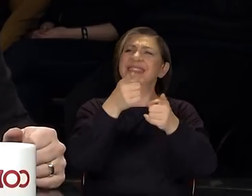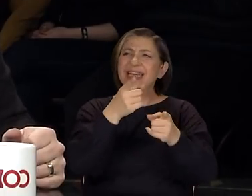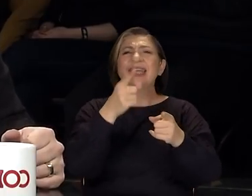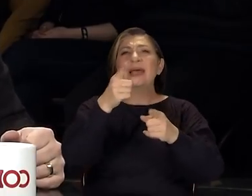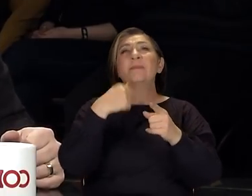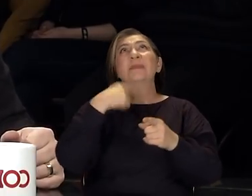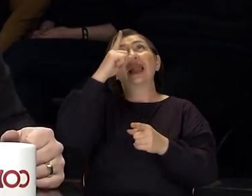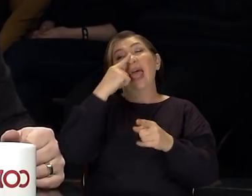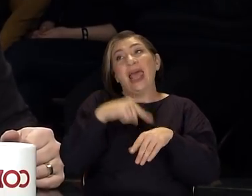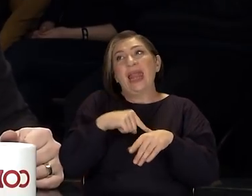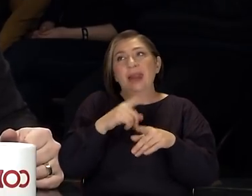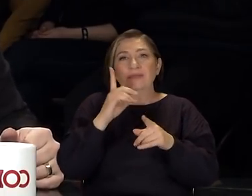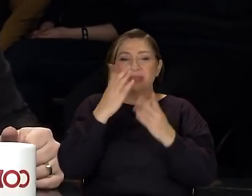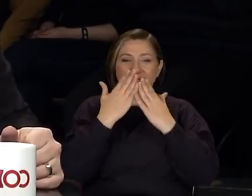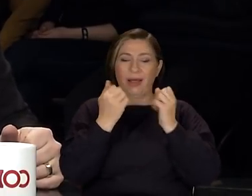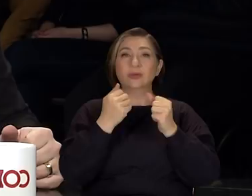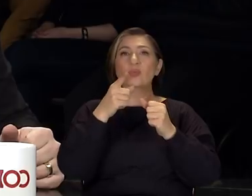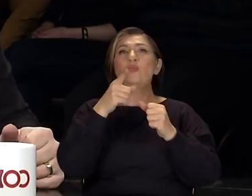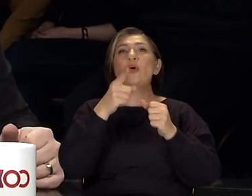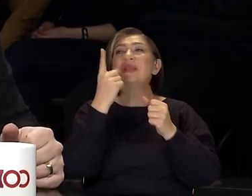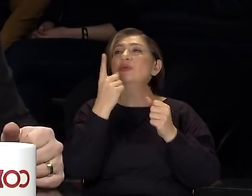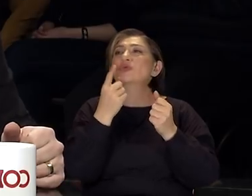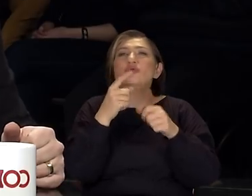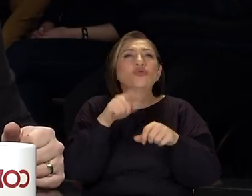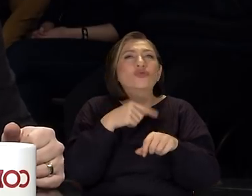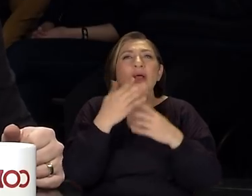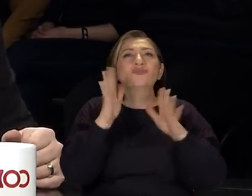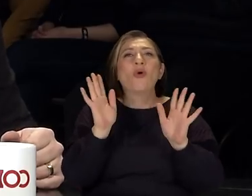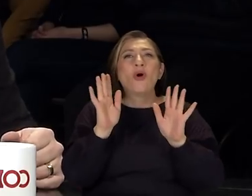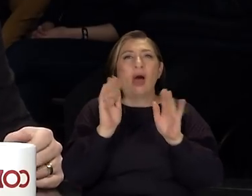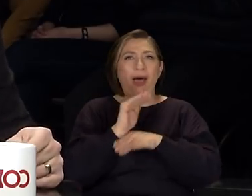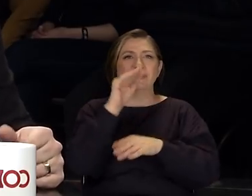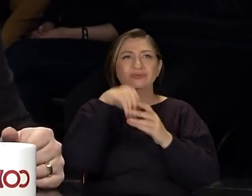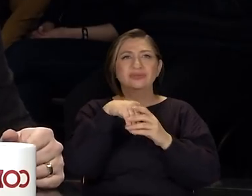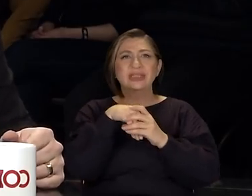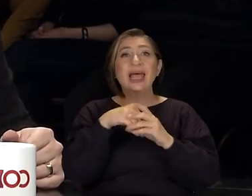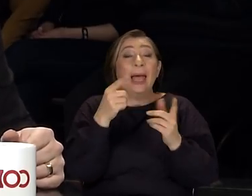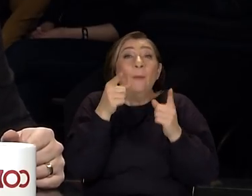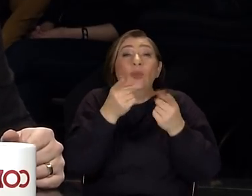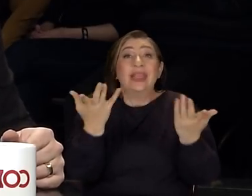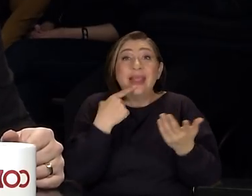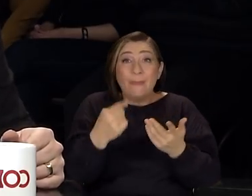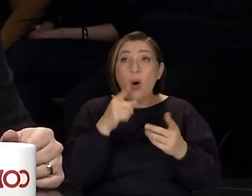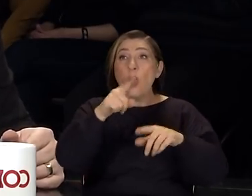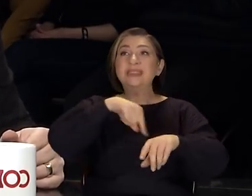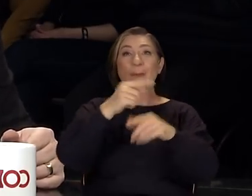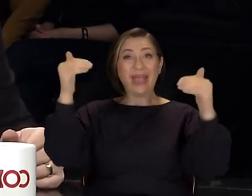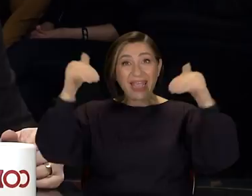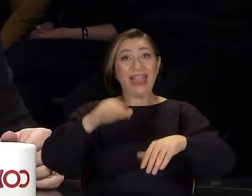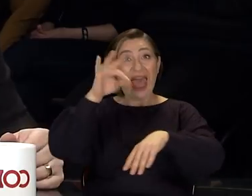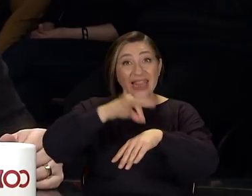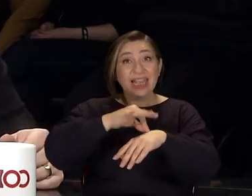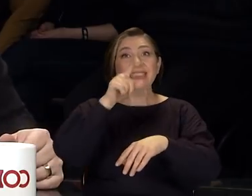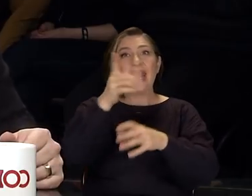tekamüle inanırım. Tekamülsüz de durum olmaz yani hayatta. Tekamül demek ki o zamanı geldiği anda da seni